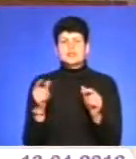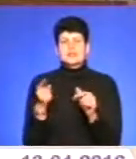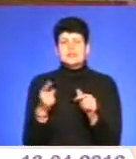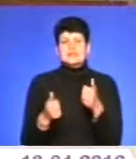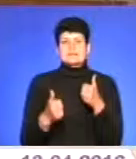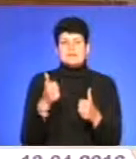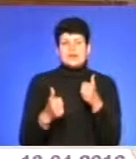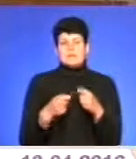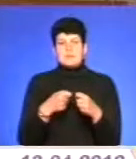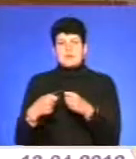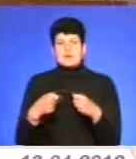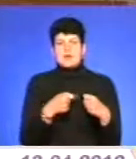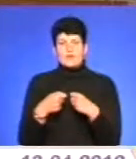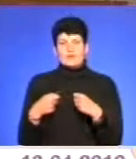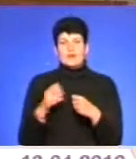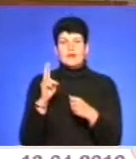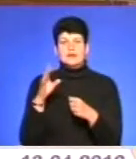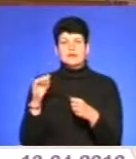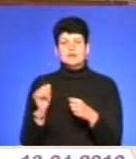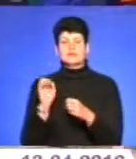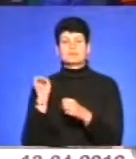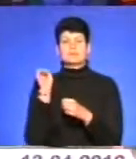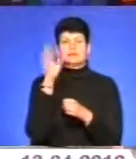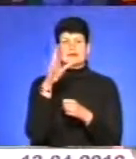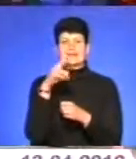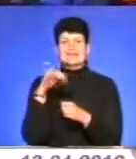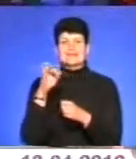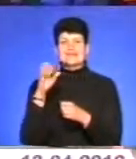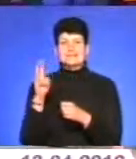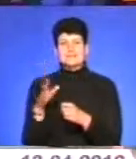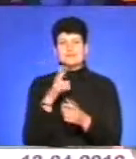змагалися в перетягуванні канату, метанні дисків та демонстрували прийоми